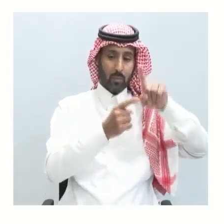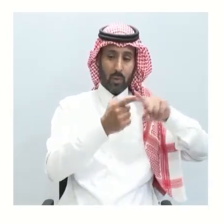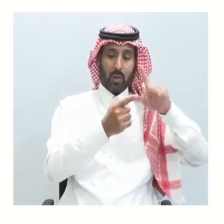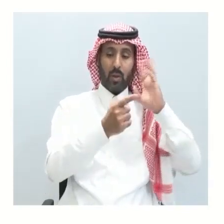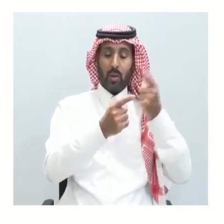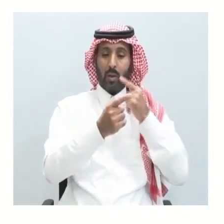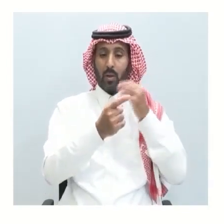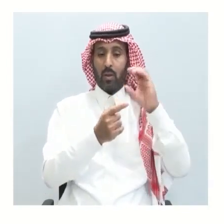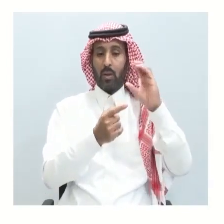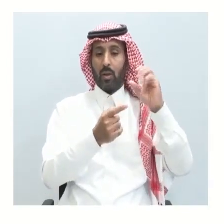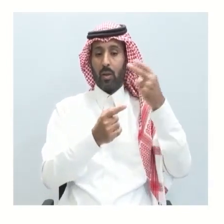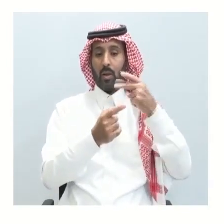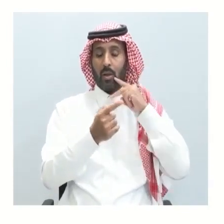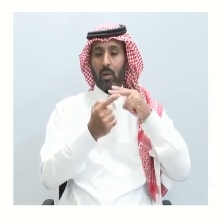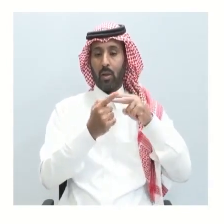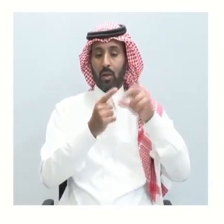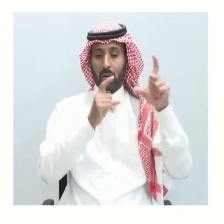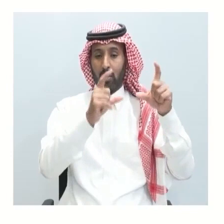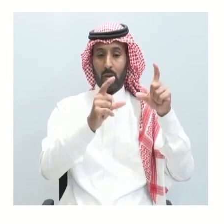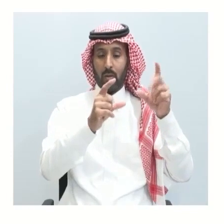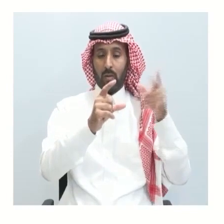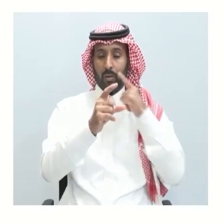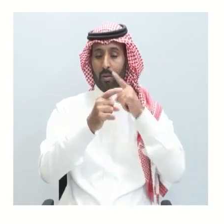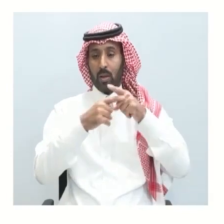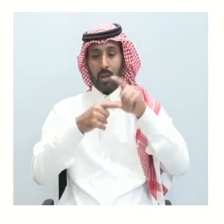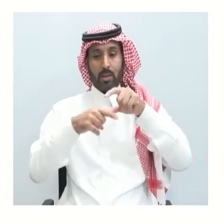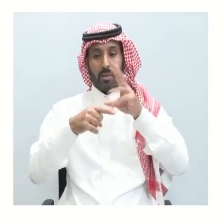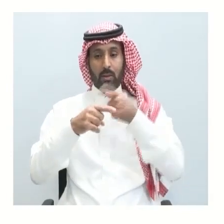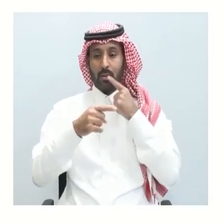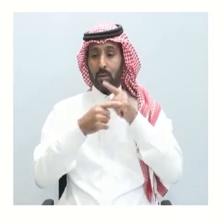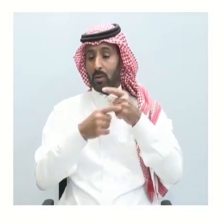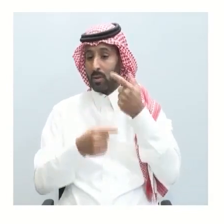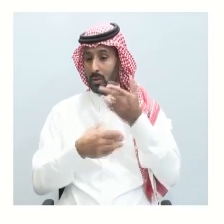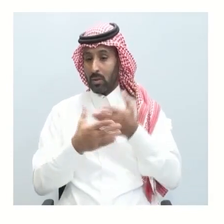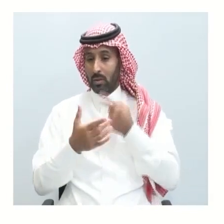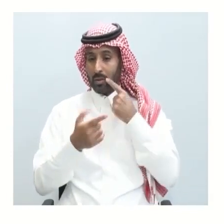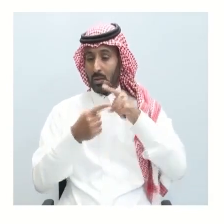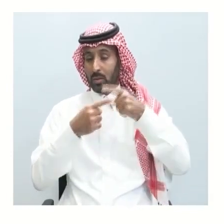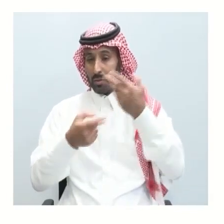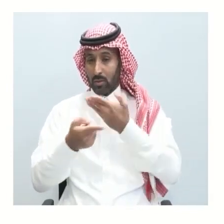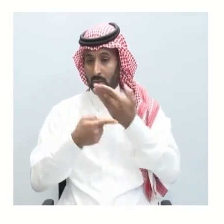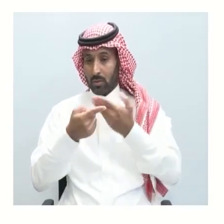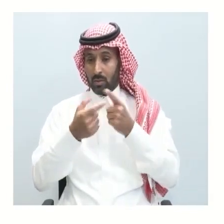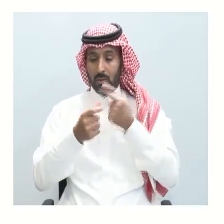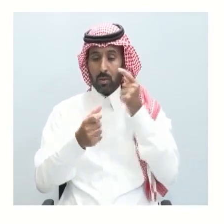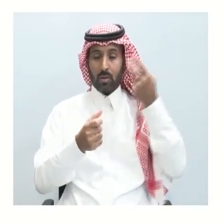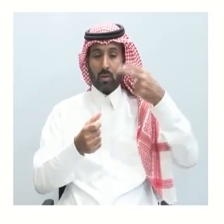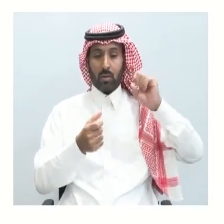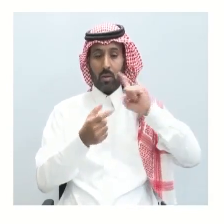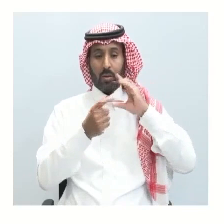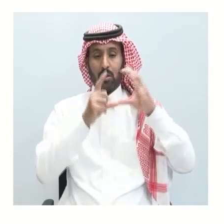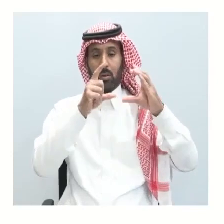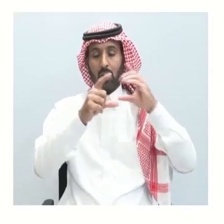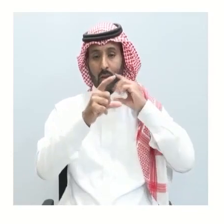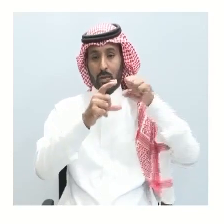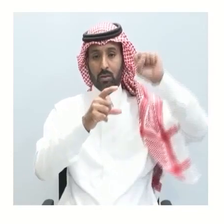حاصل ضرب تركيز المتفاعل من النواتج مقسوما على حاصل ضرب تركيز المتفاعلات، فقط الهيدروجين يرفع